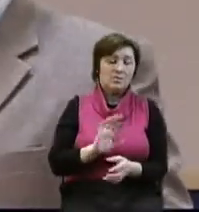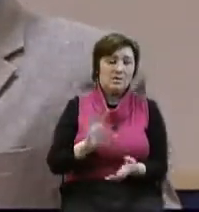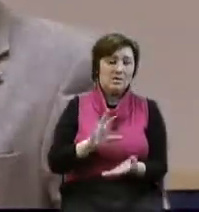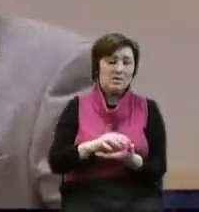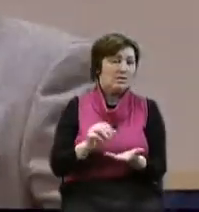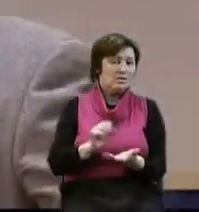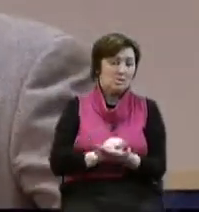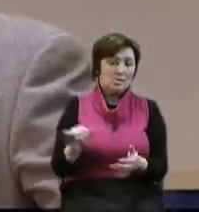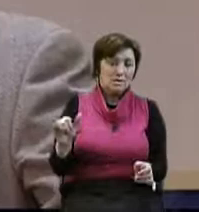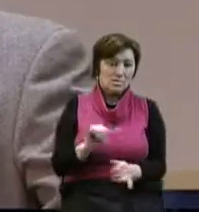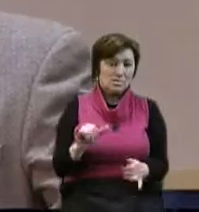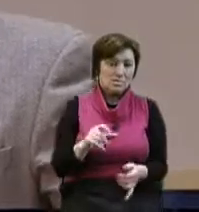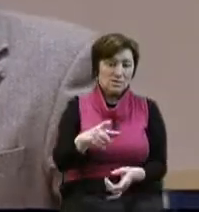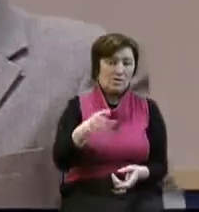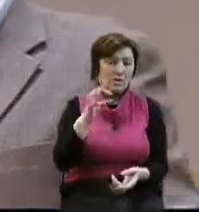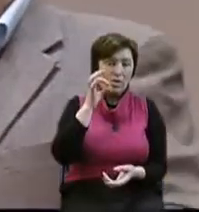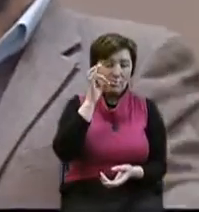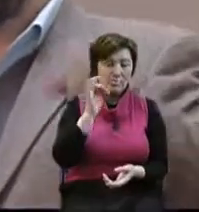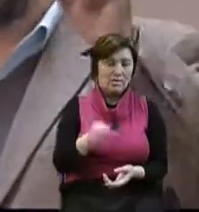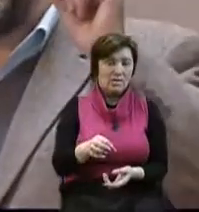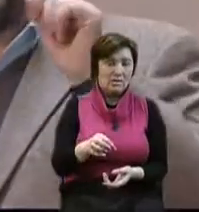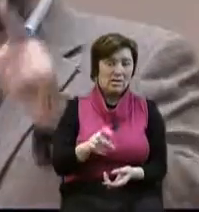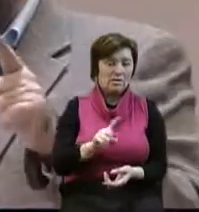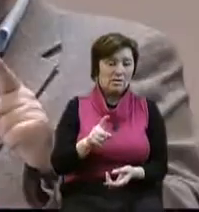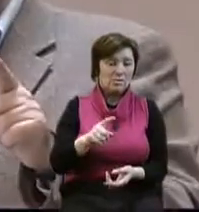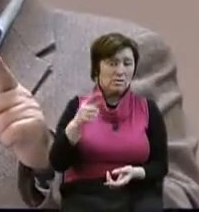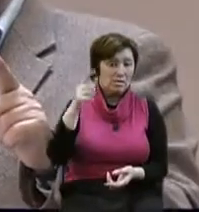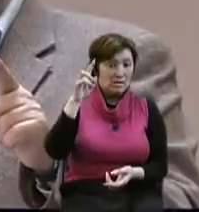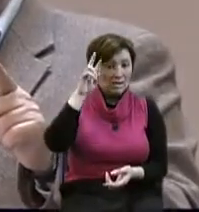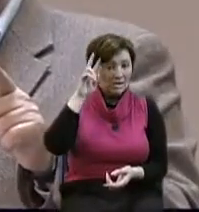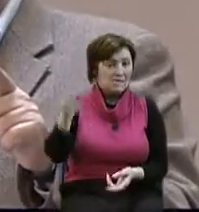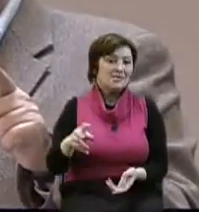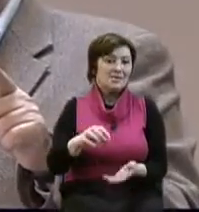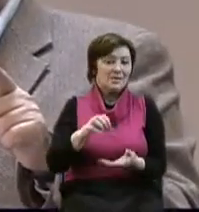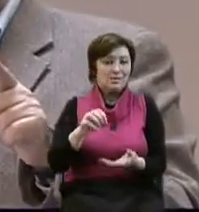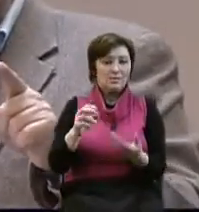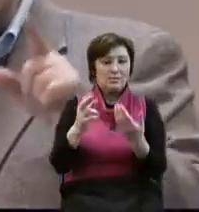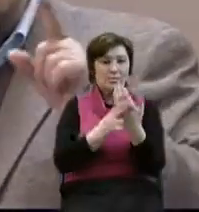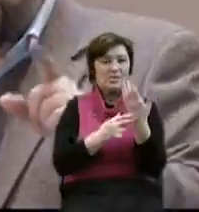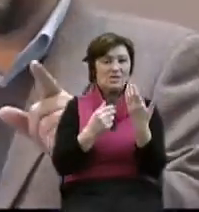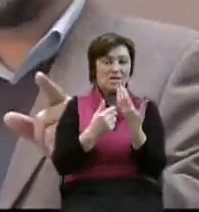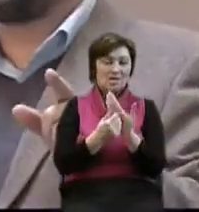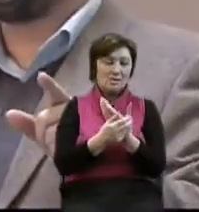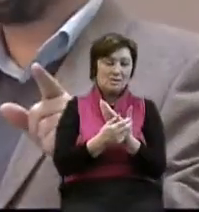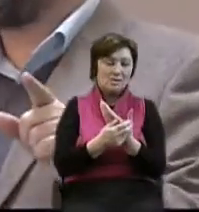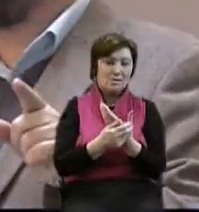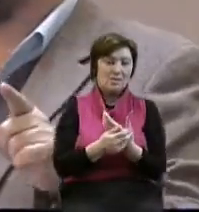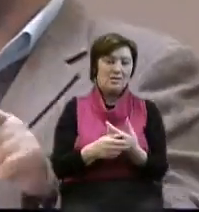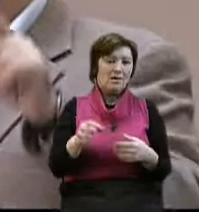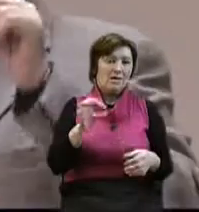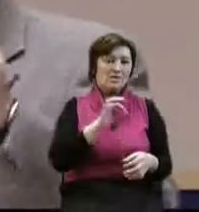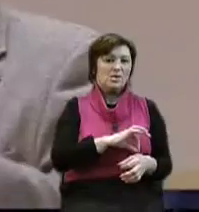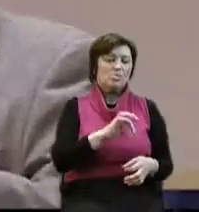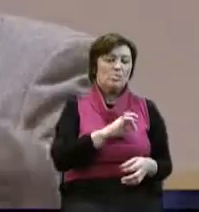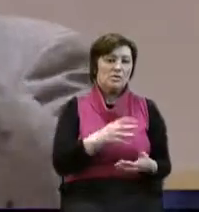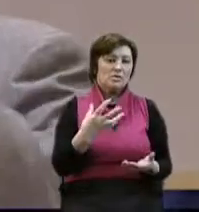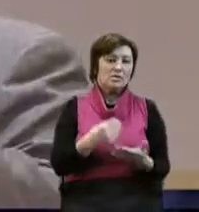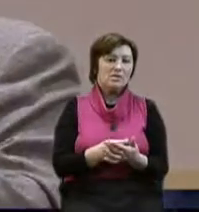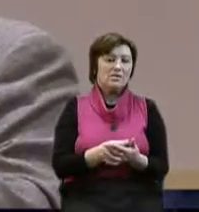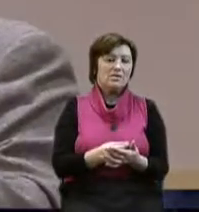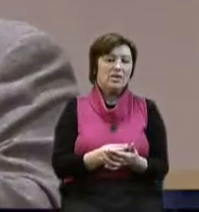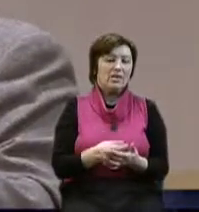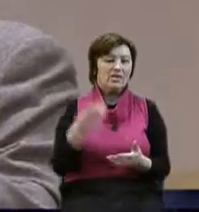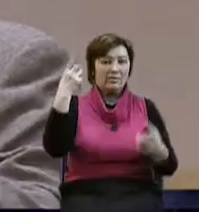а их обвинение исходит от того, что они не знают Писания, а используют в своих обвинениях свои традиции